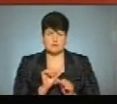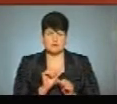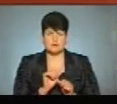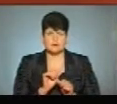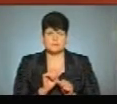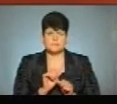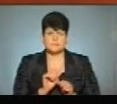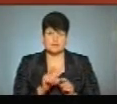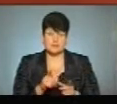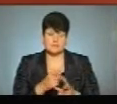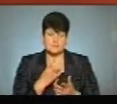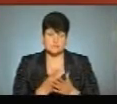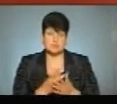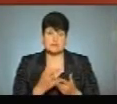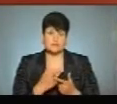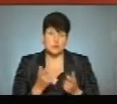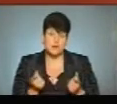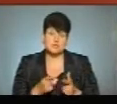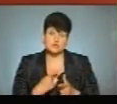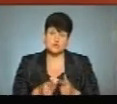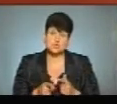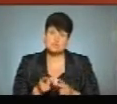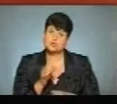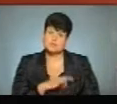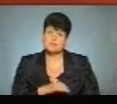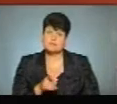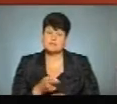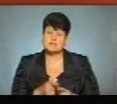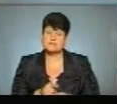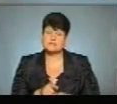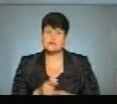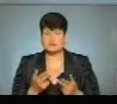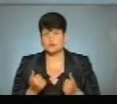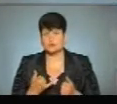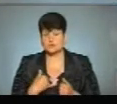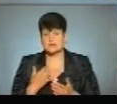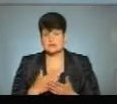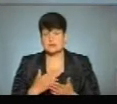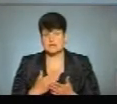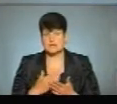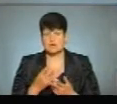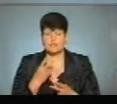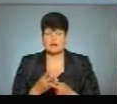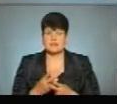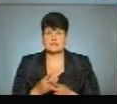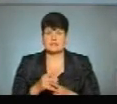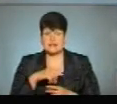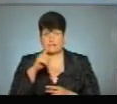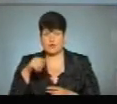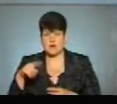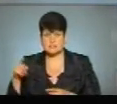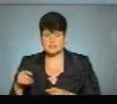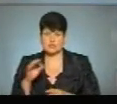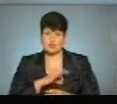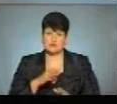на Open Budget і так висвітлювати інформацію. Чи скористалися ви цією можливістю? Так, в нас є теж в вигляді інфографіки, це є доходи